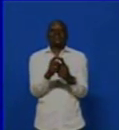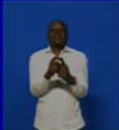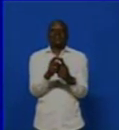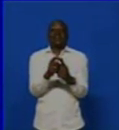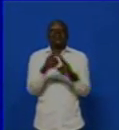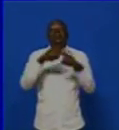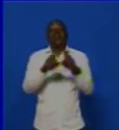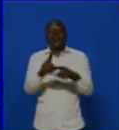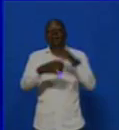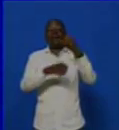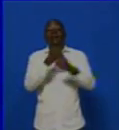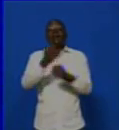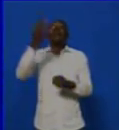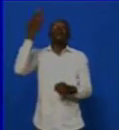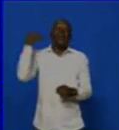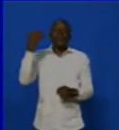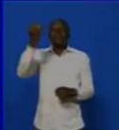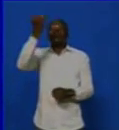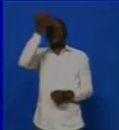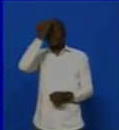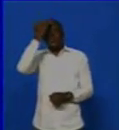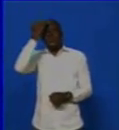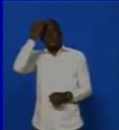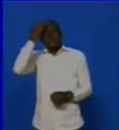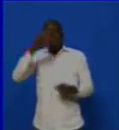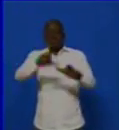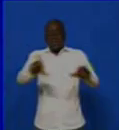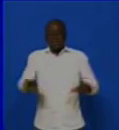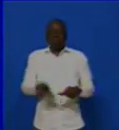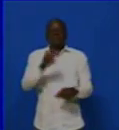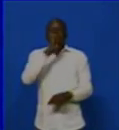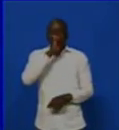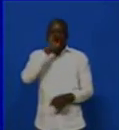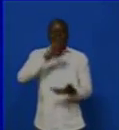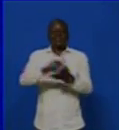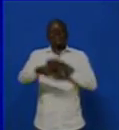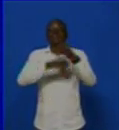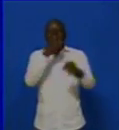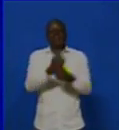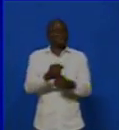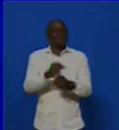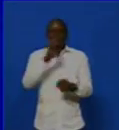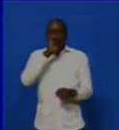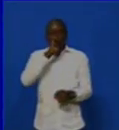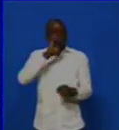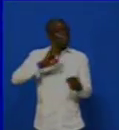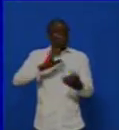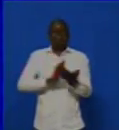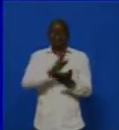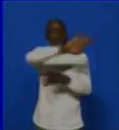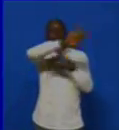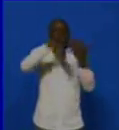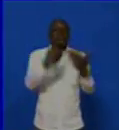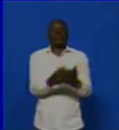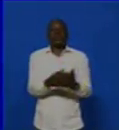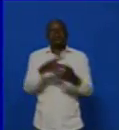à l'année passée où on a connu des bas-fonds qui n'ont pas eu d'eau, cette année, pratiquement tous les bas-fonds ont de l'eau, et même un peu en excès. Mais